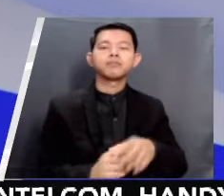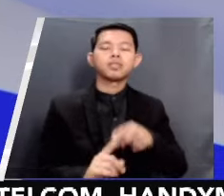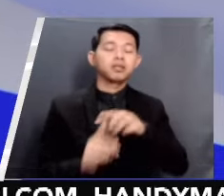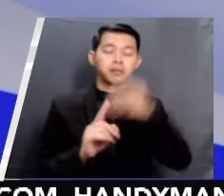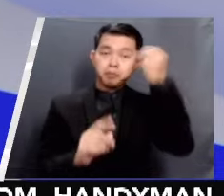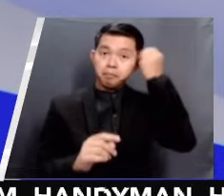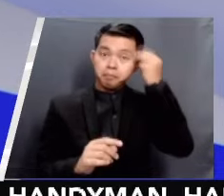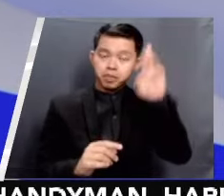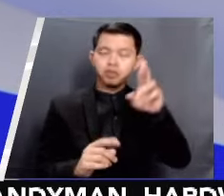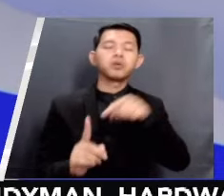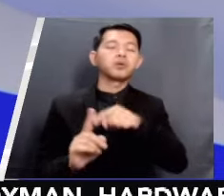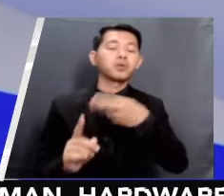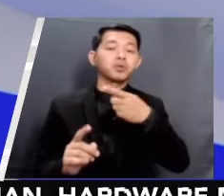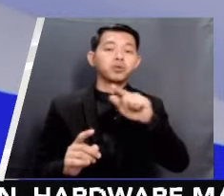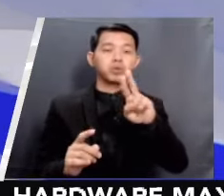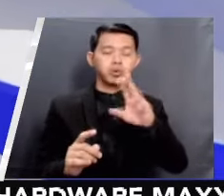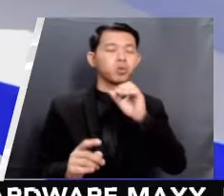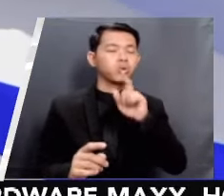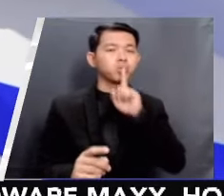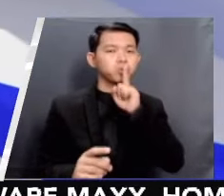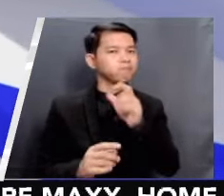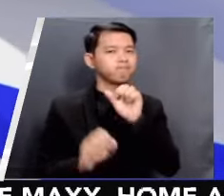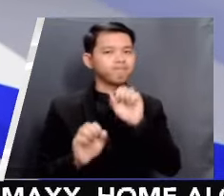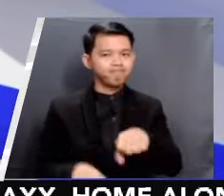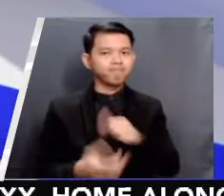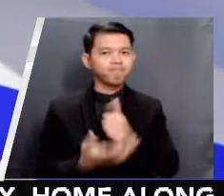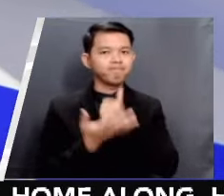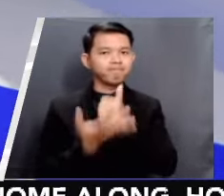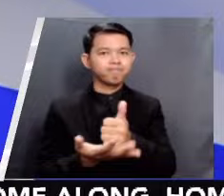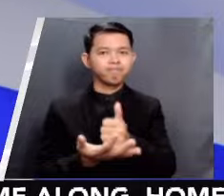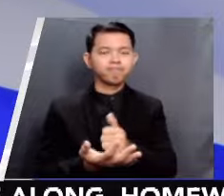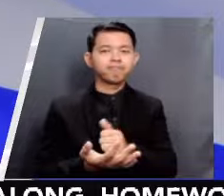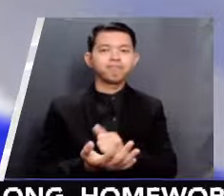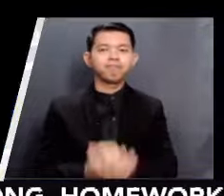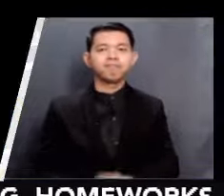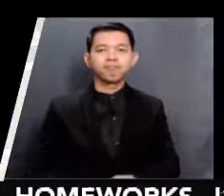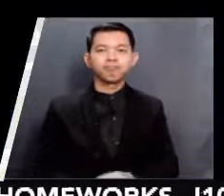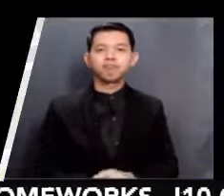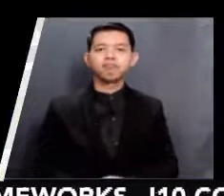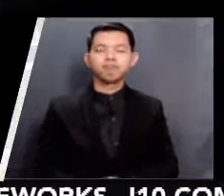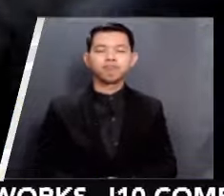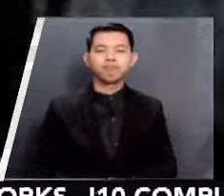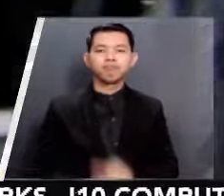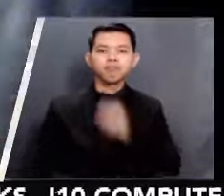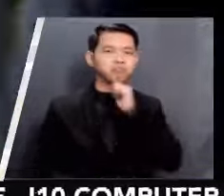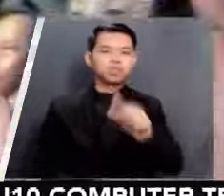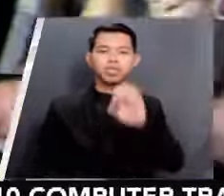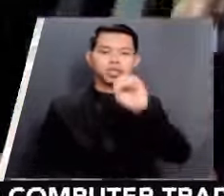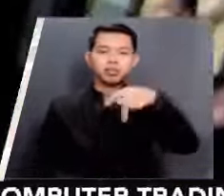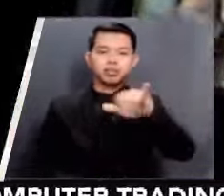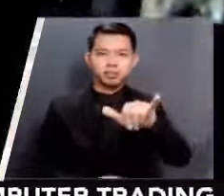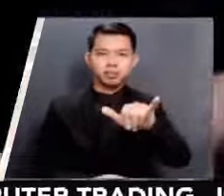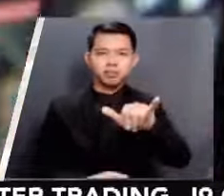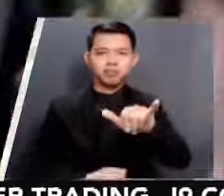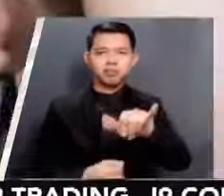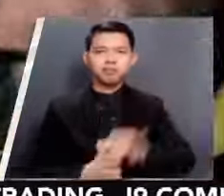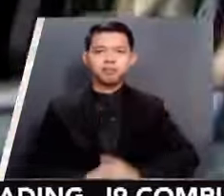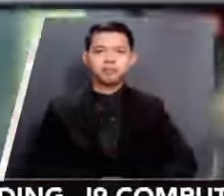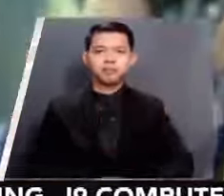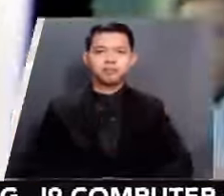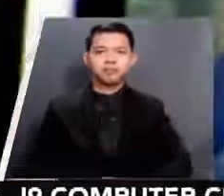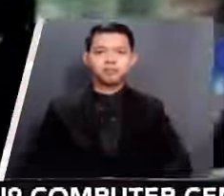yan, hindi yan plinanta lang na para mag-spy. Maeve Gonzalez, nagbabalita para sa GMA